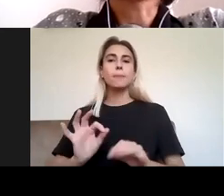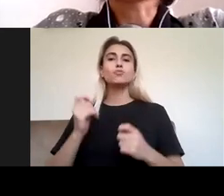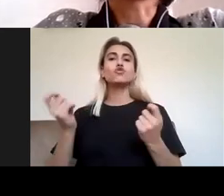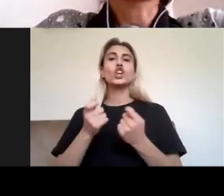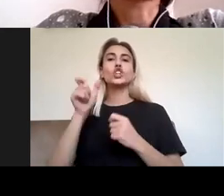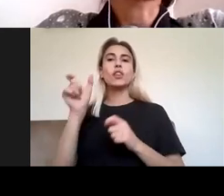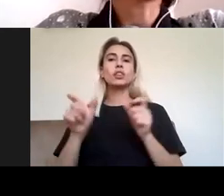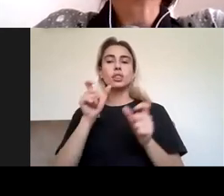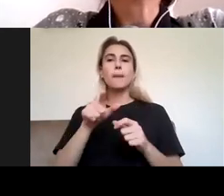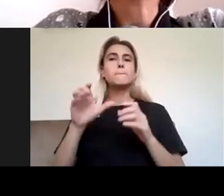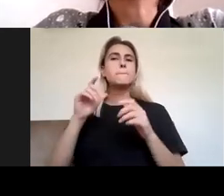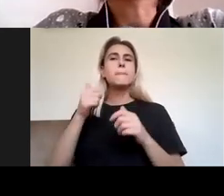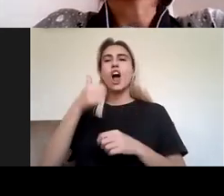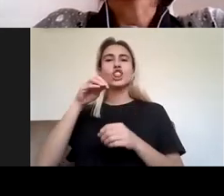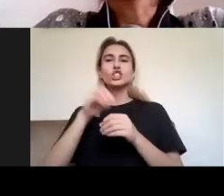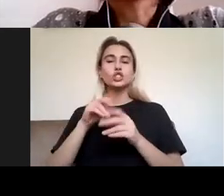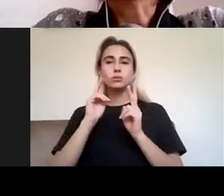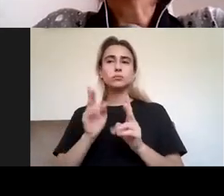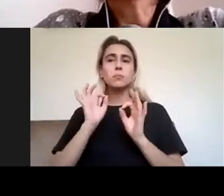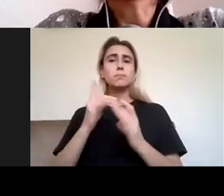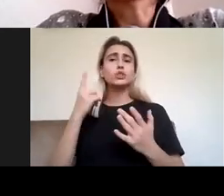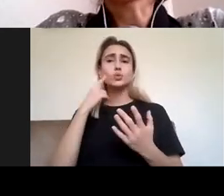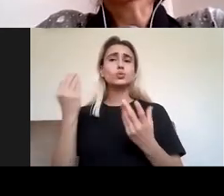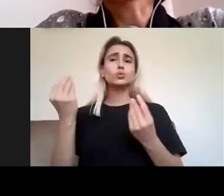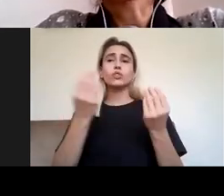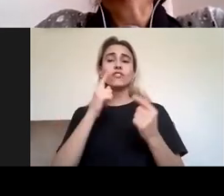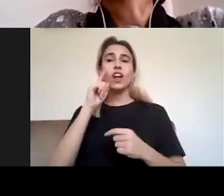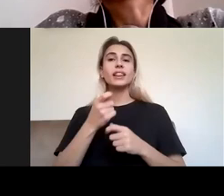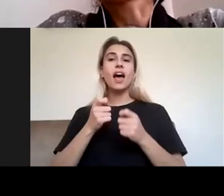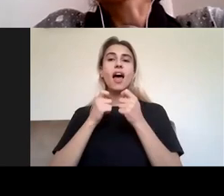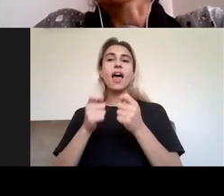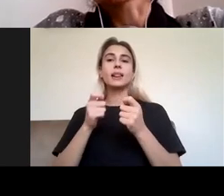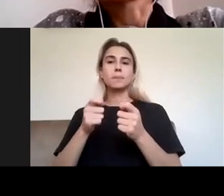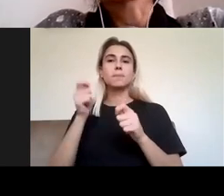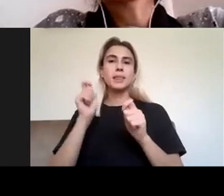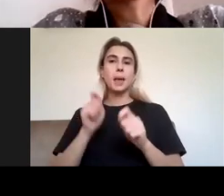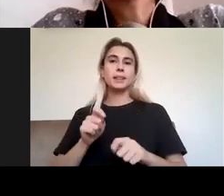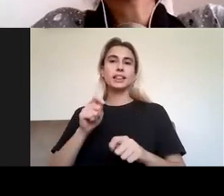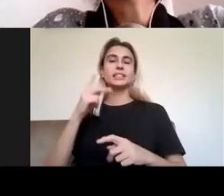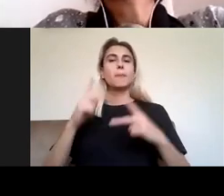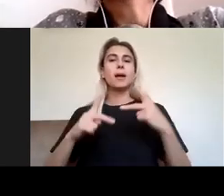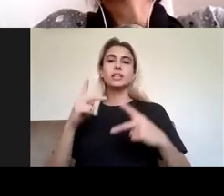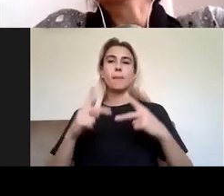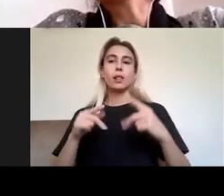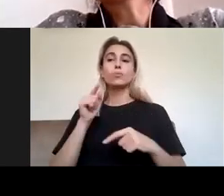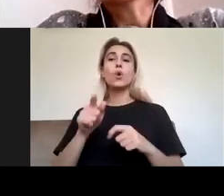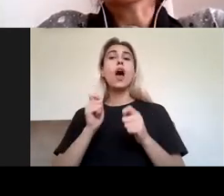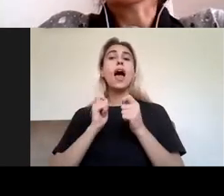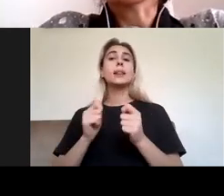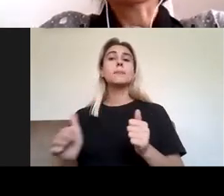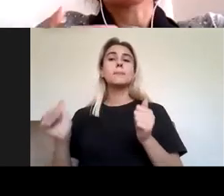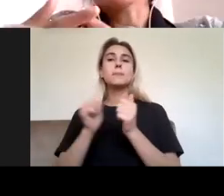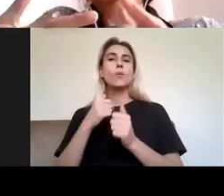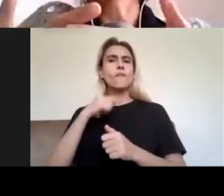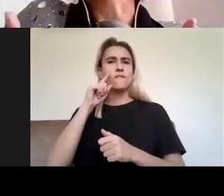çalışanlar olsun bakanlık nezdinde birçok kişiye de farkındalık eğitimleri yapıldı zaman zaman. Bu eğitimlerle beraber şunu da